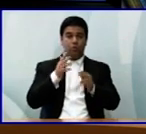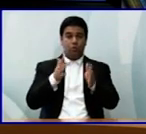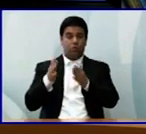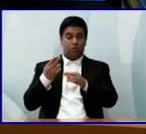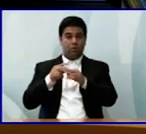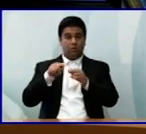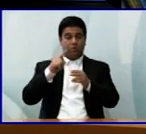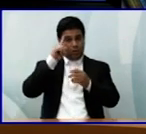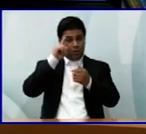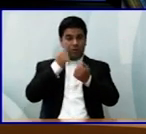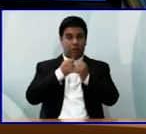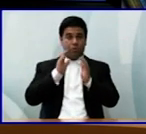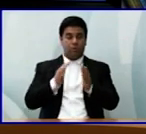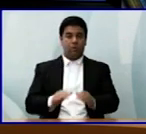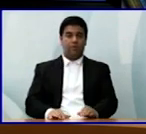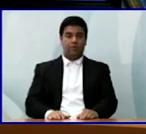qoling.